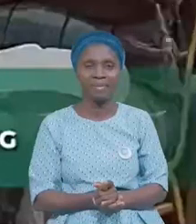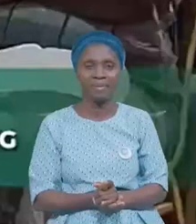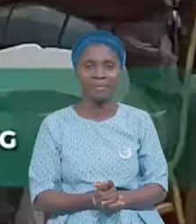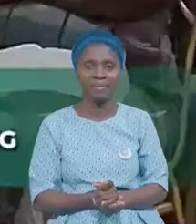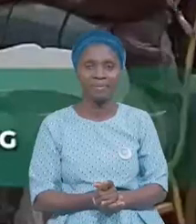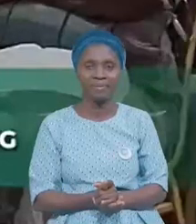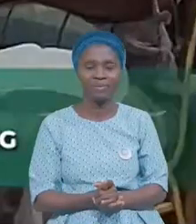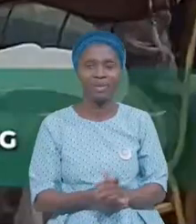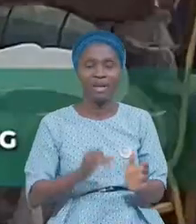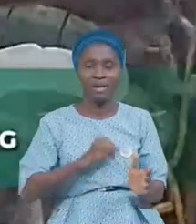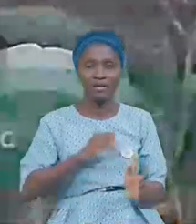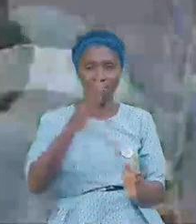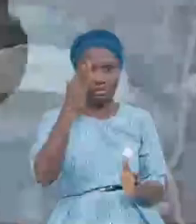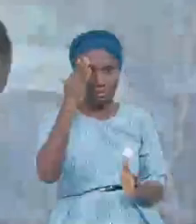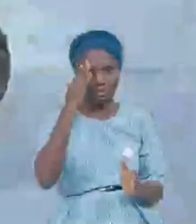Je sais que